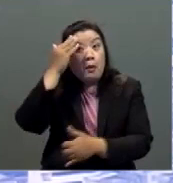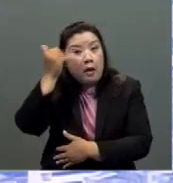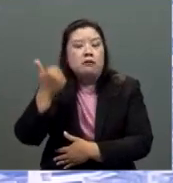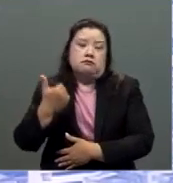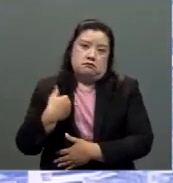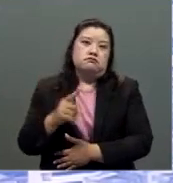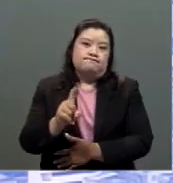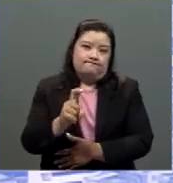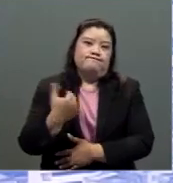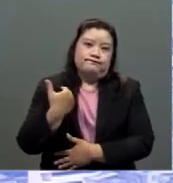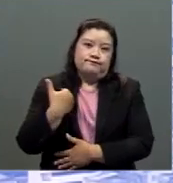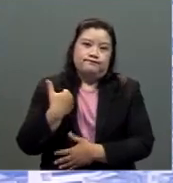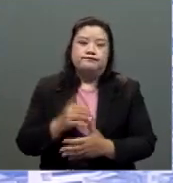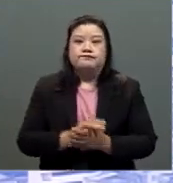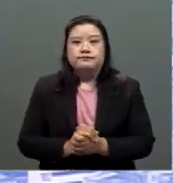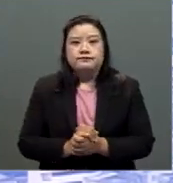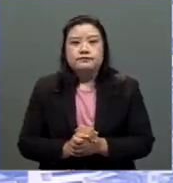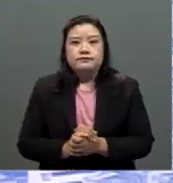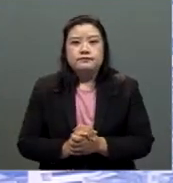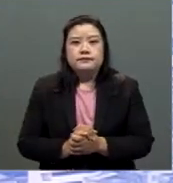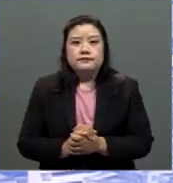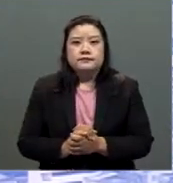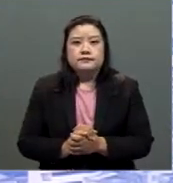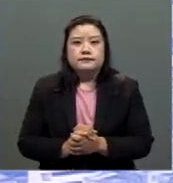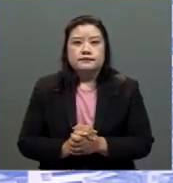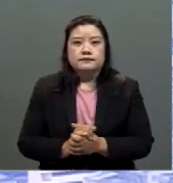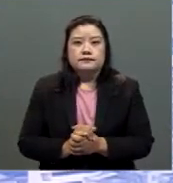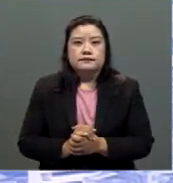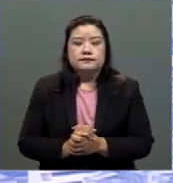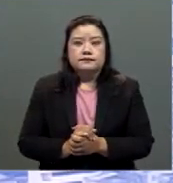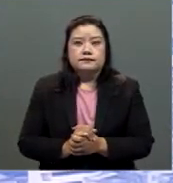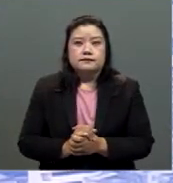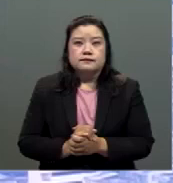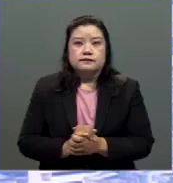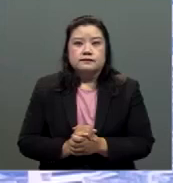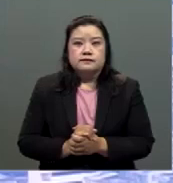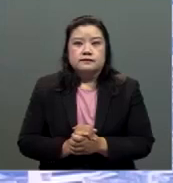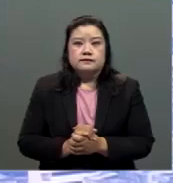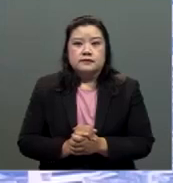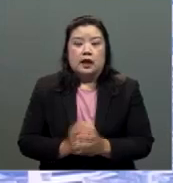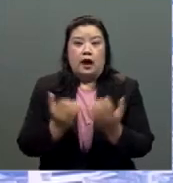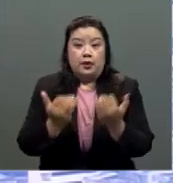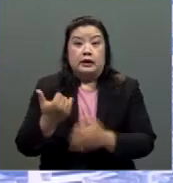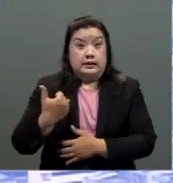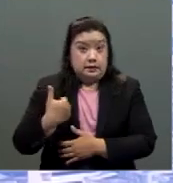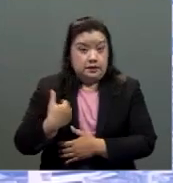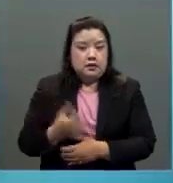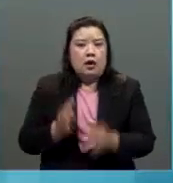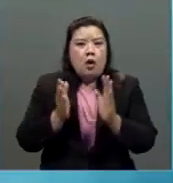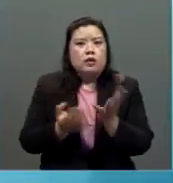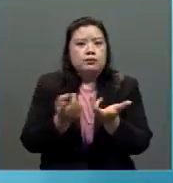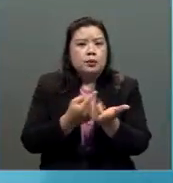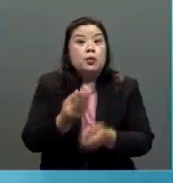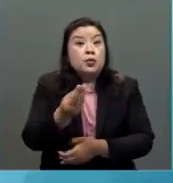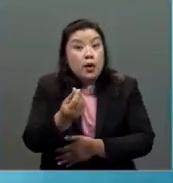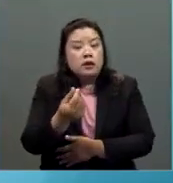เดียวนะครับไปดูเรื่องของตัวเลขนะครับที่ว่านี่นะครับก็